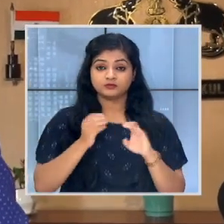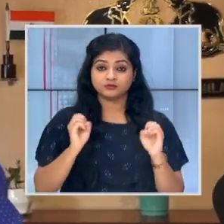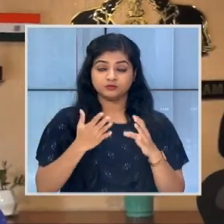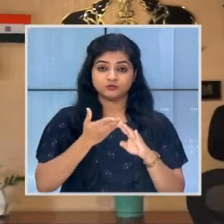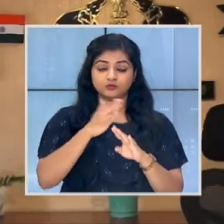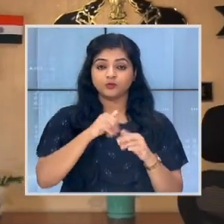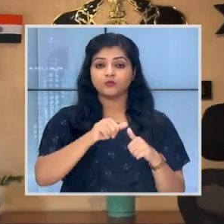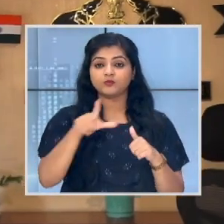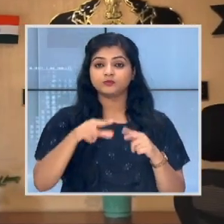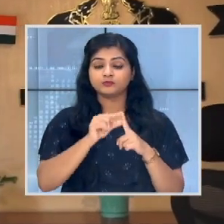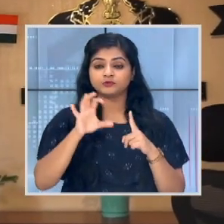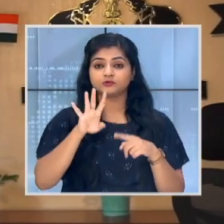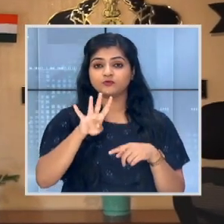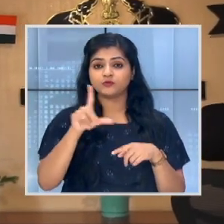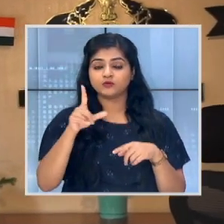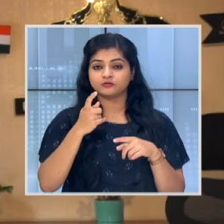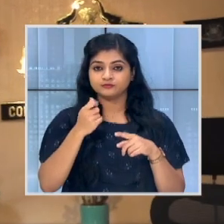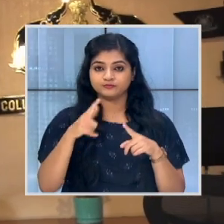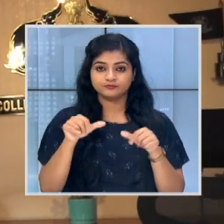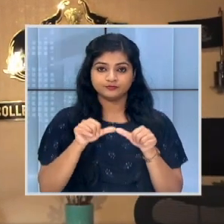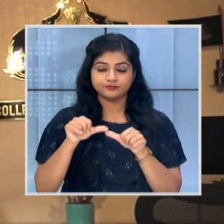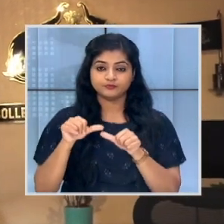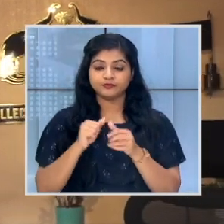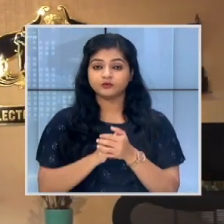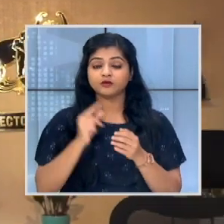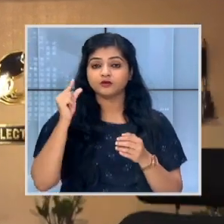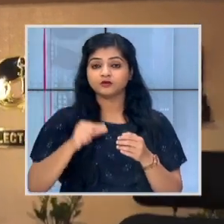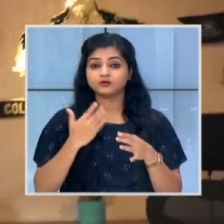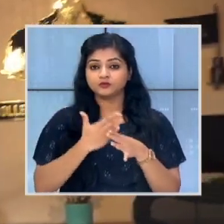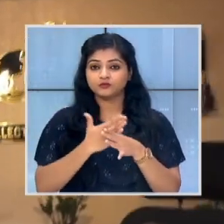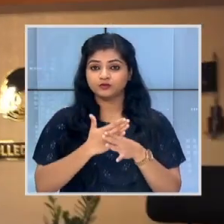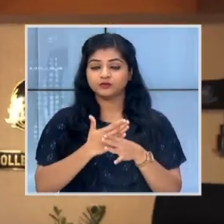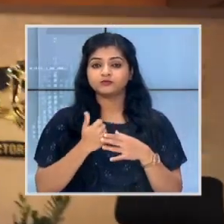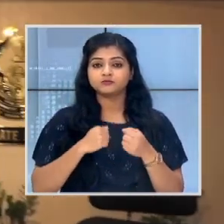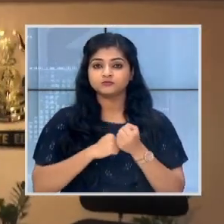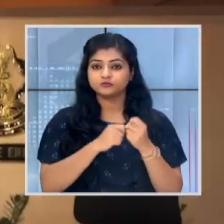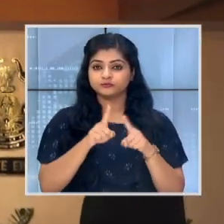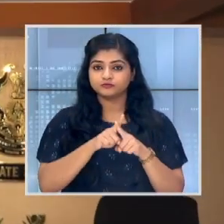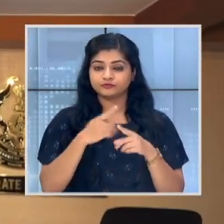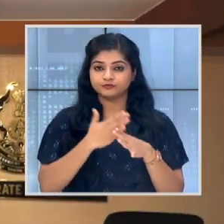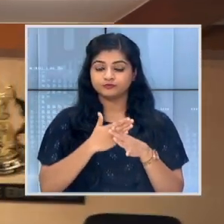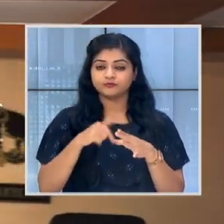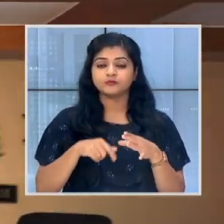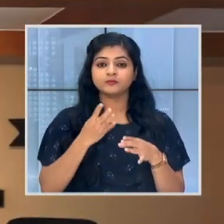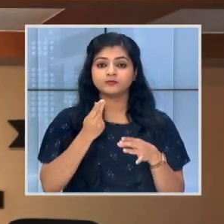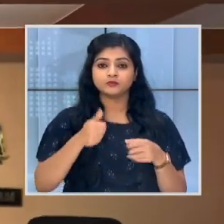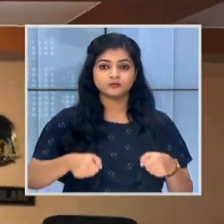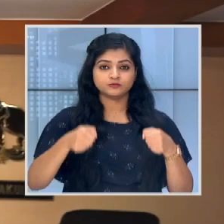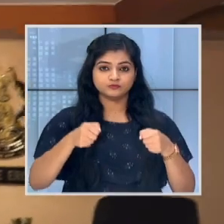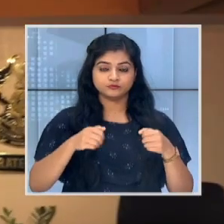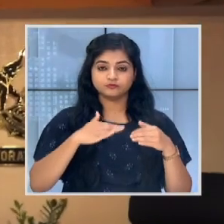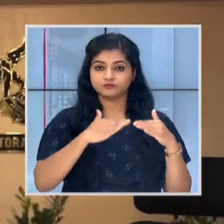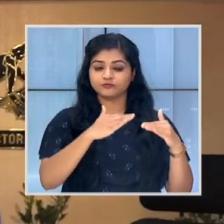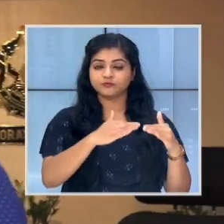നമുക്ക് എല്ലാ പഞ്ചായത്തിലും 4 ലാക്സ് എമൗണ്ട് വെച്ചിട്ട് നമുക്ക് അടിയന്തര വർക്ക്സ് ചെയ്യാൻ നമ്മൾ സാൻഡ് ബൺസും